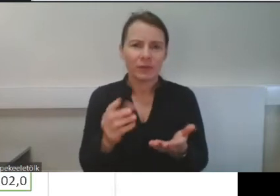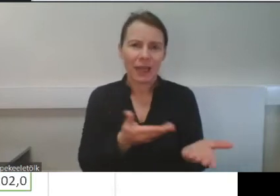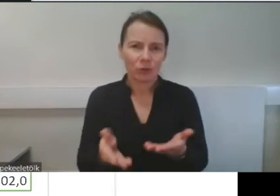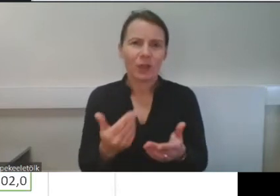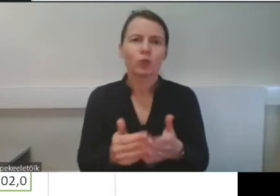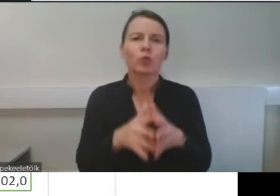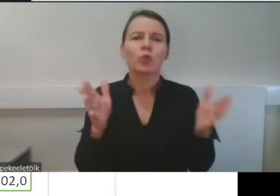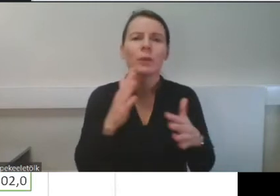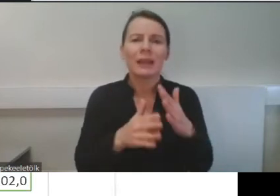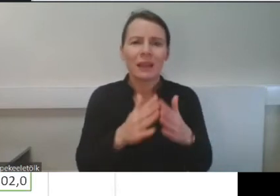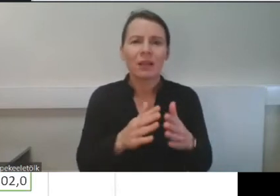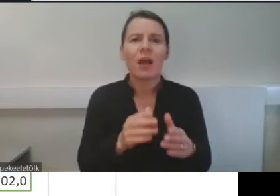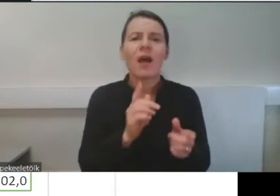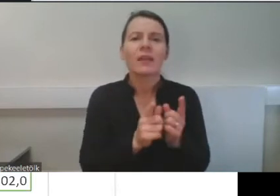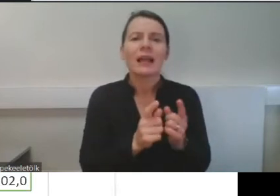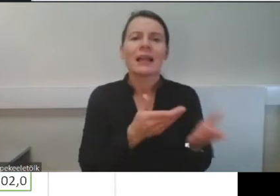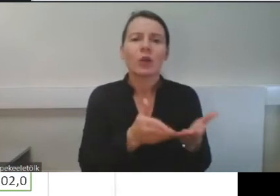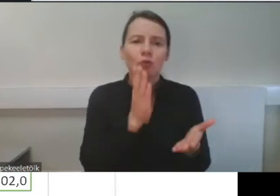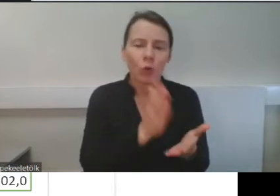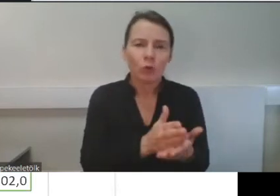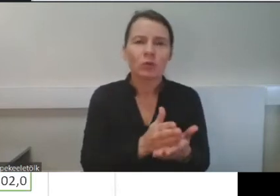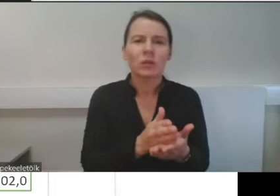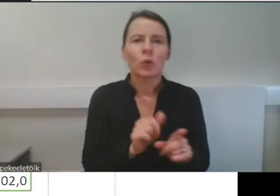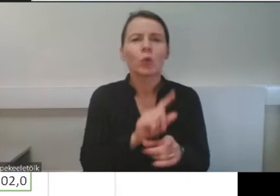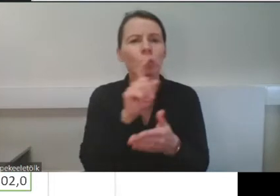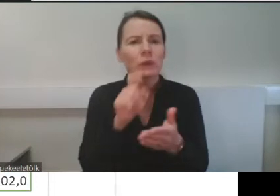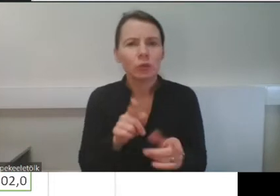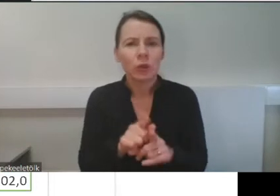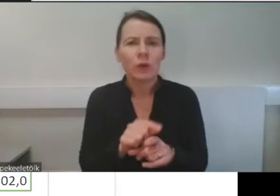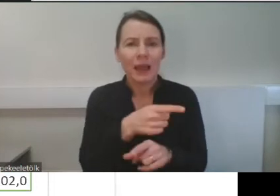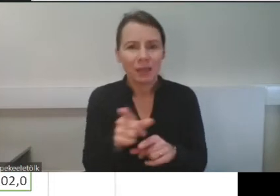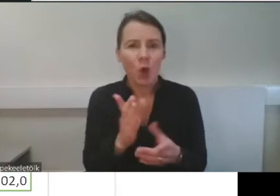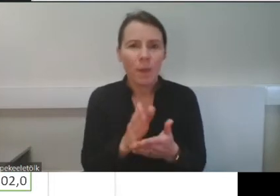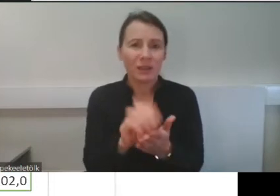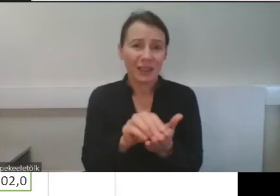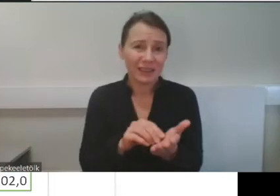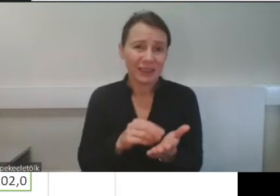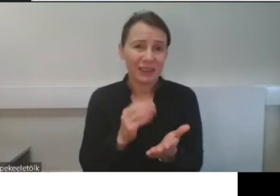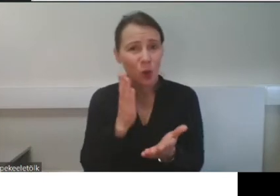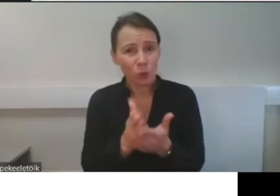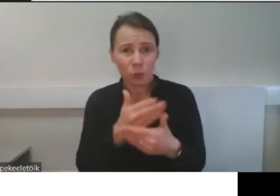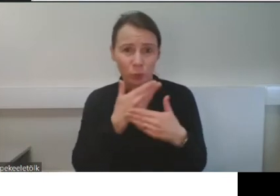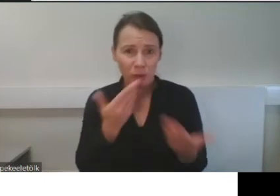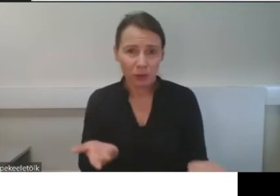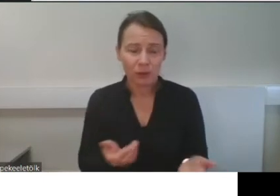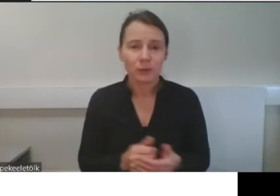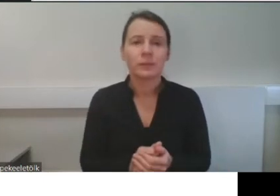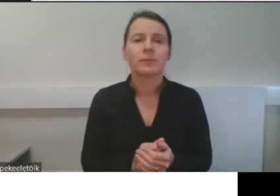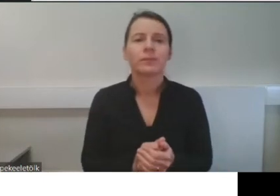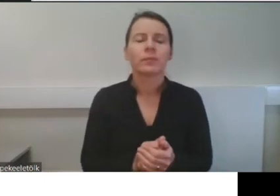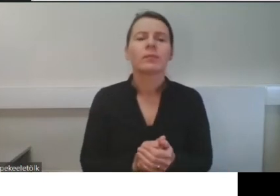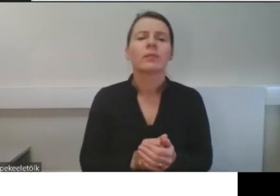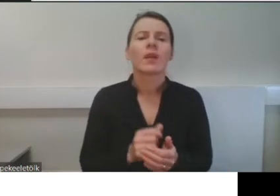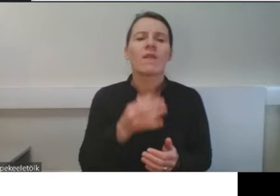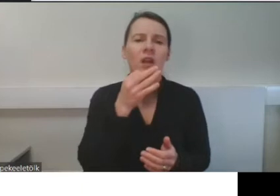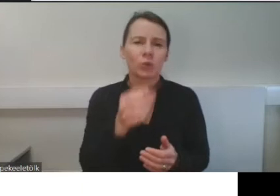Sotsiaalministeeriumi analüüsi statistika osakond ja Sotsiaalkindlustusameti analüüsi talitus, kes saab ka Staari andmete teemal kindlasti aidata.